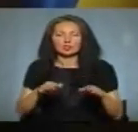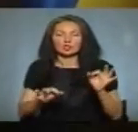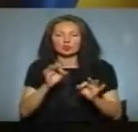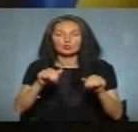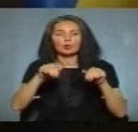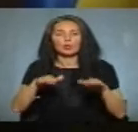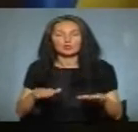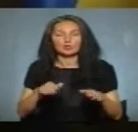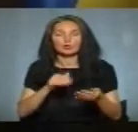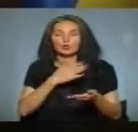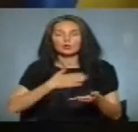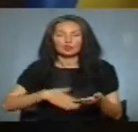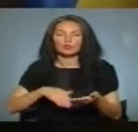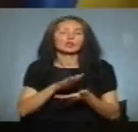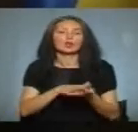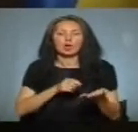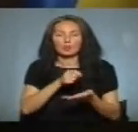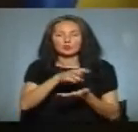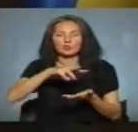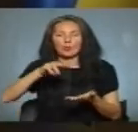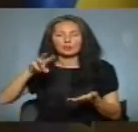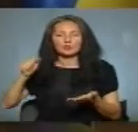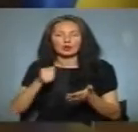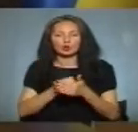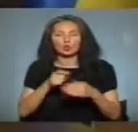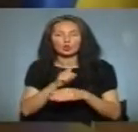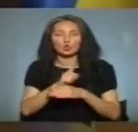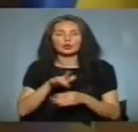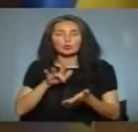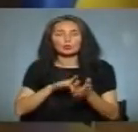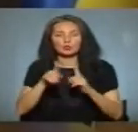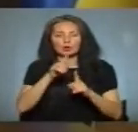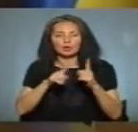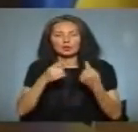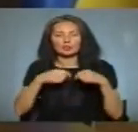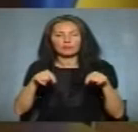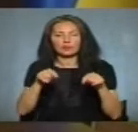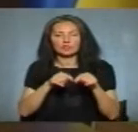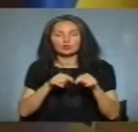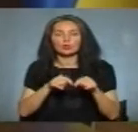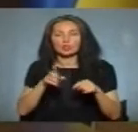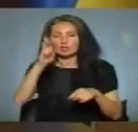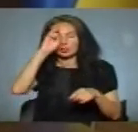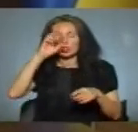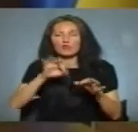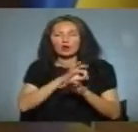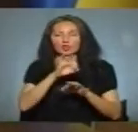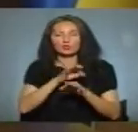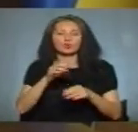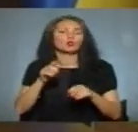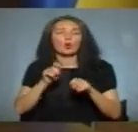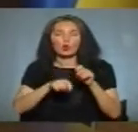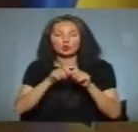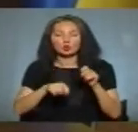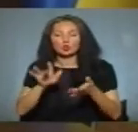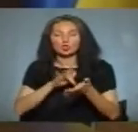у задоволенні позову Мовчак Юлії Миколаївни до Тернопільської міської ради, відділу державного архітектурно-будівельного контролю Тернопільської